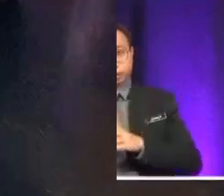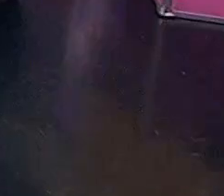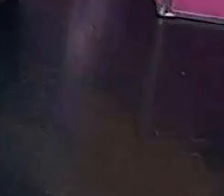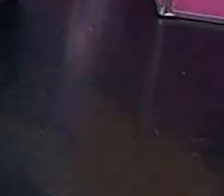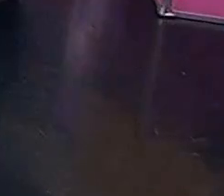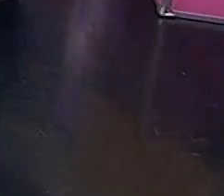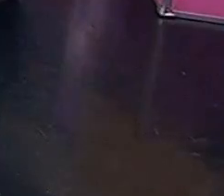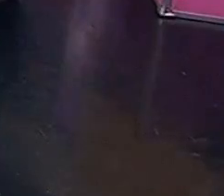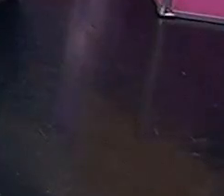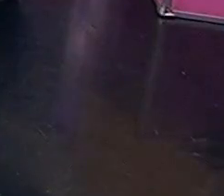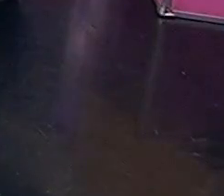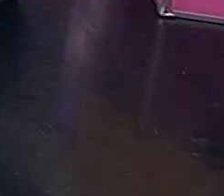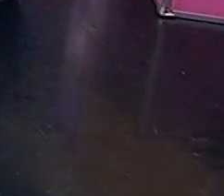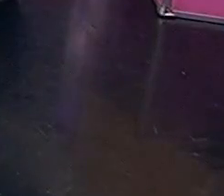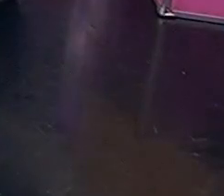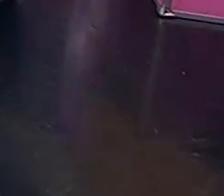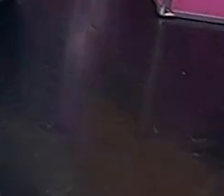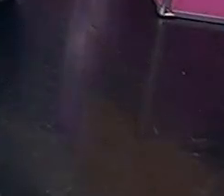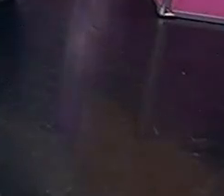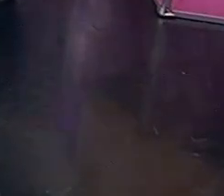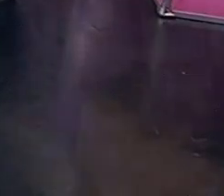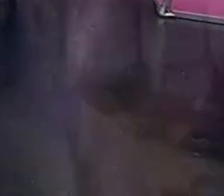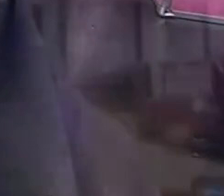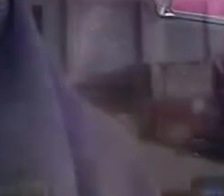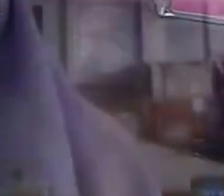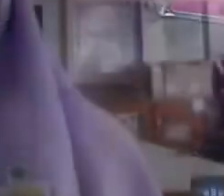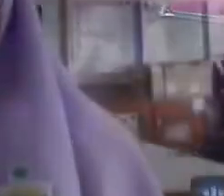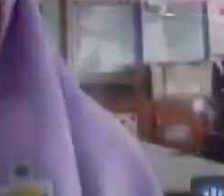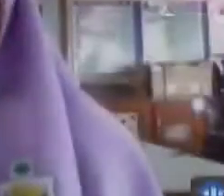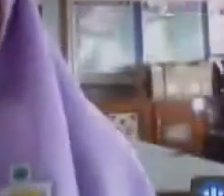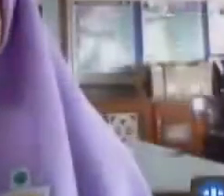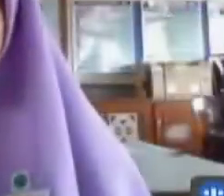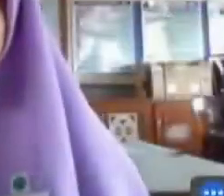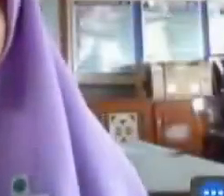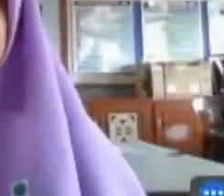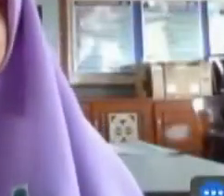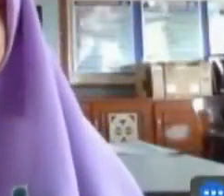Bye-bye. Lah, tarik nafas. Tarik nafas.